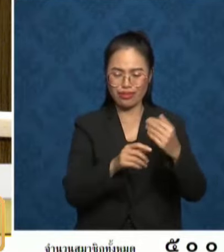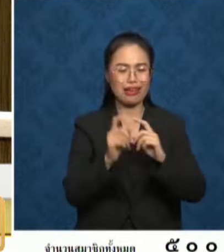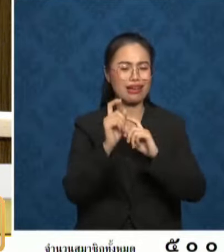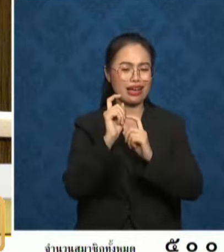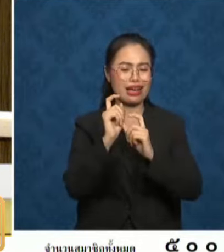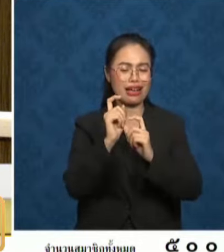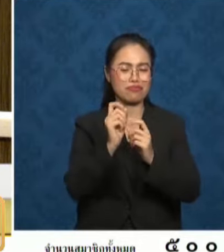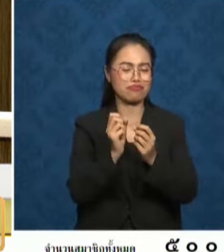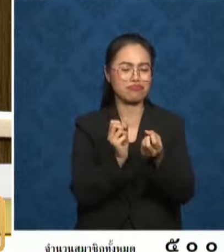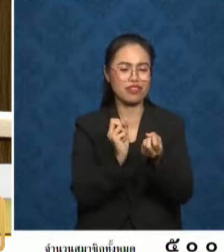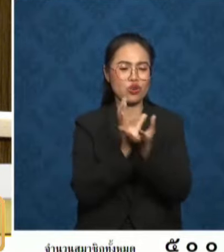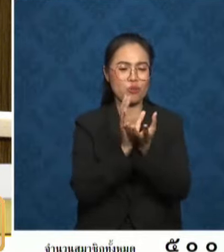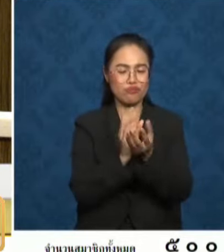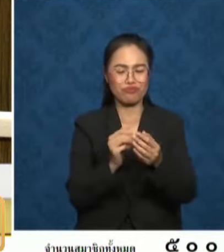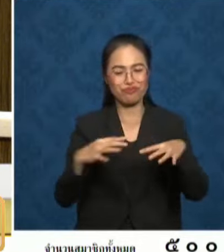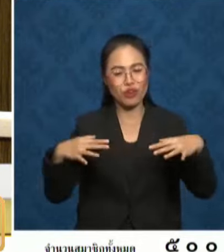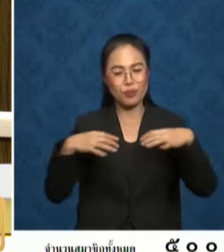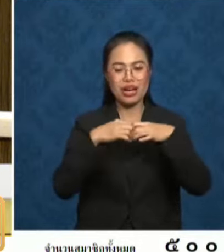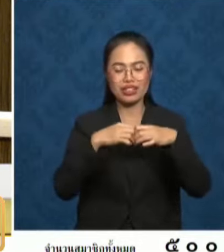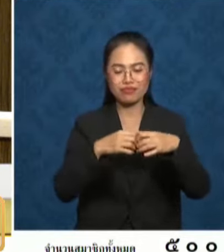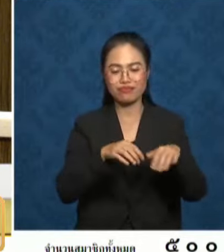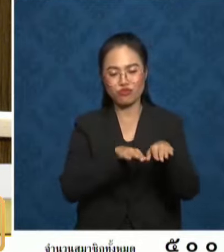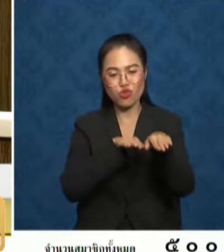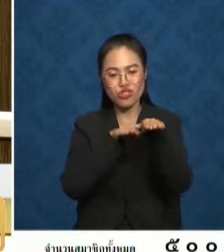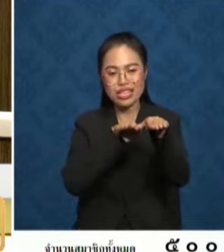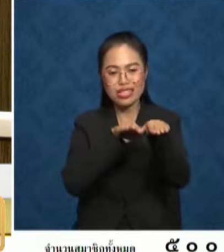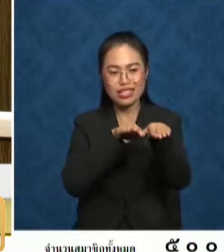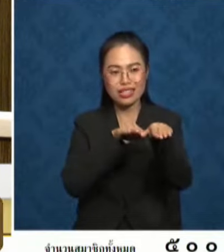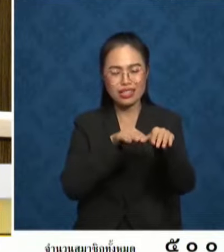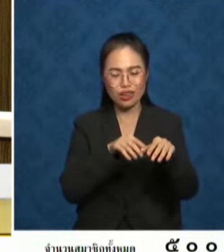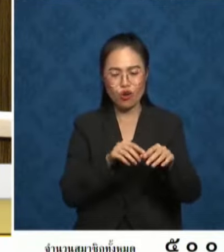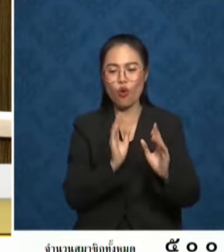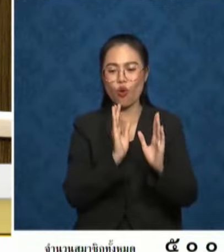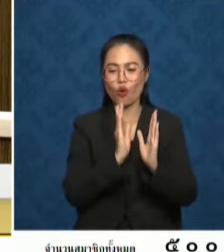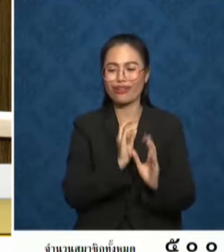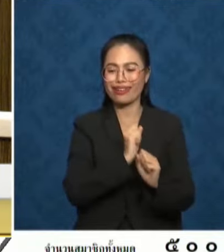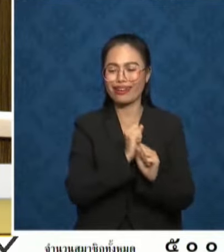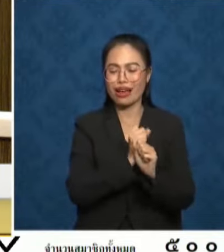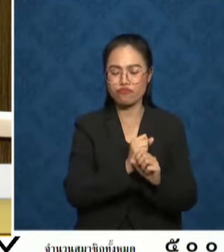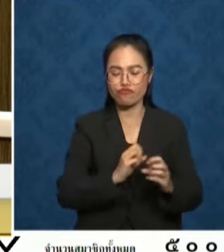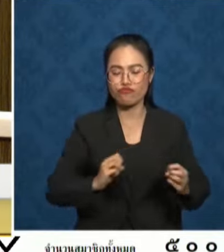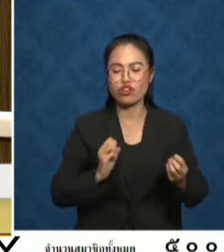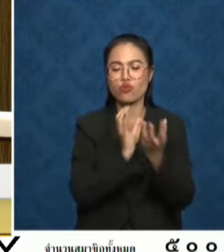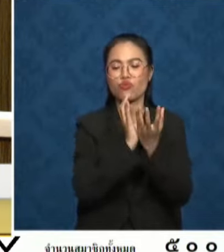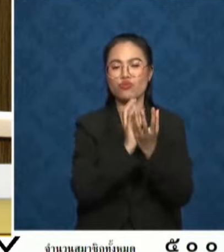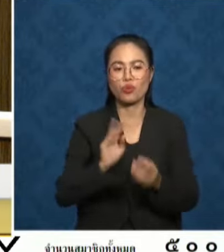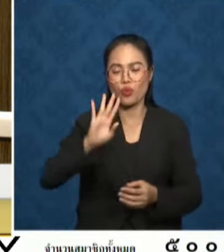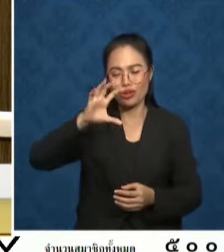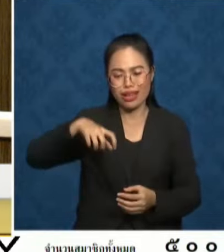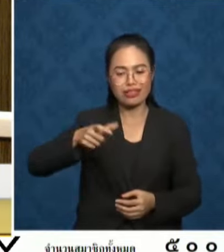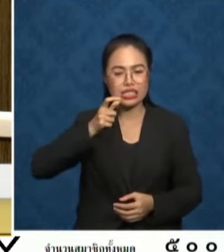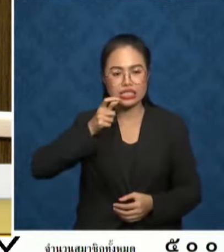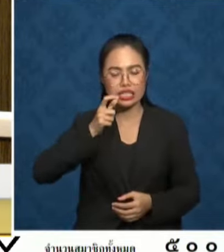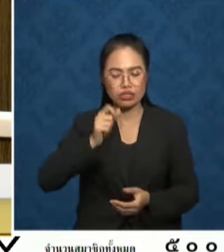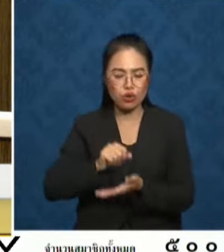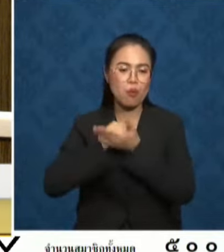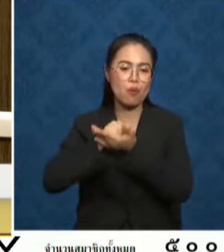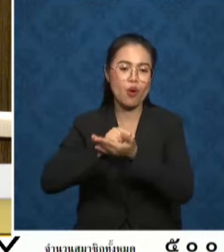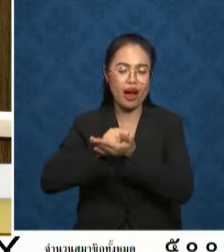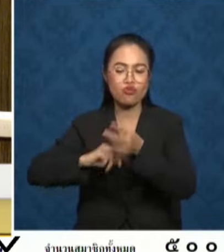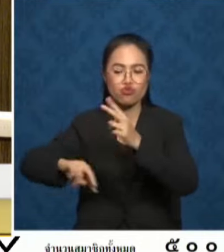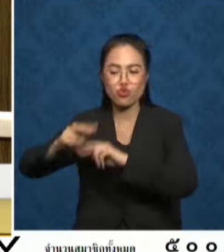จราจรทำให้เกิดอุบัติเหตุและผู้ประกอบการเนี่ยก็ไม่สะดวกกรณีรายใหญ่ๆเนี่ยนะครับเขาก็ต้องบริการไปตรวจ